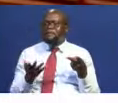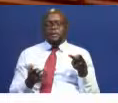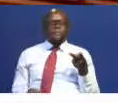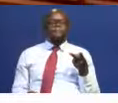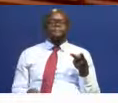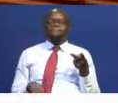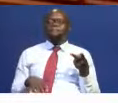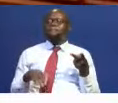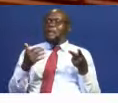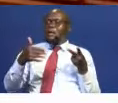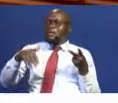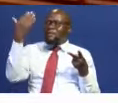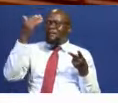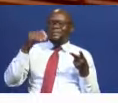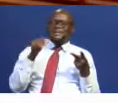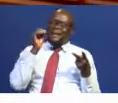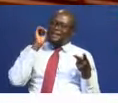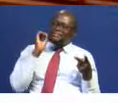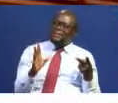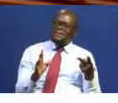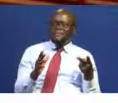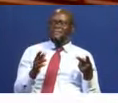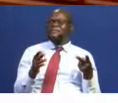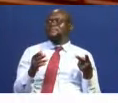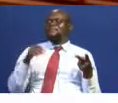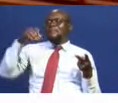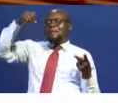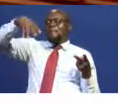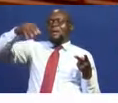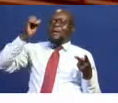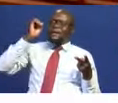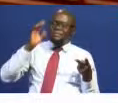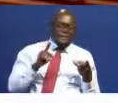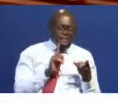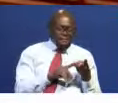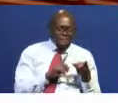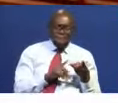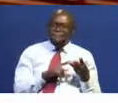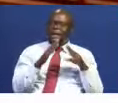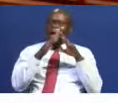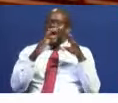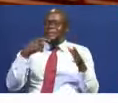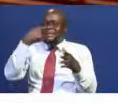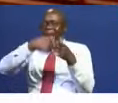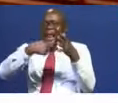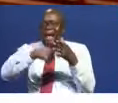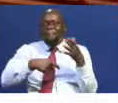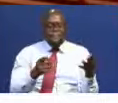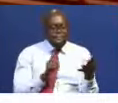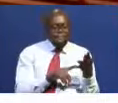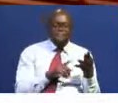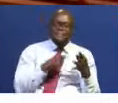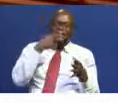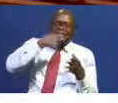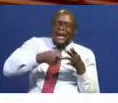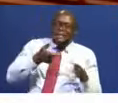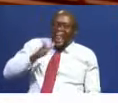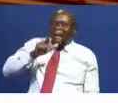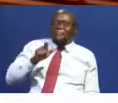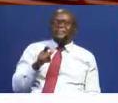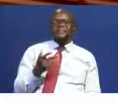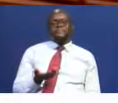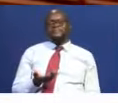ya university, pia umeme umeongezeka, mambo ya housing levy, ushuru